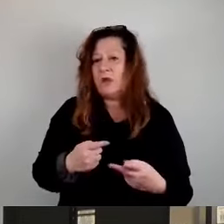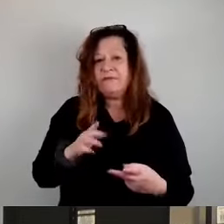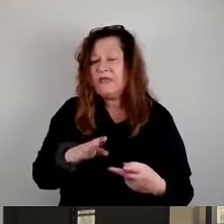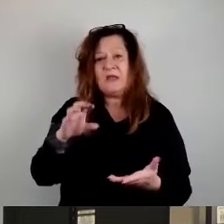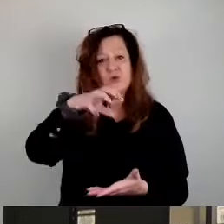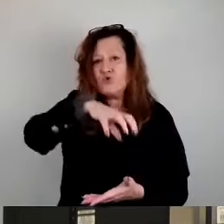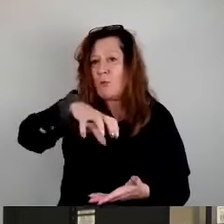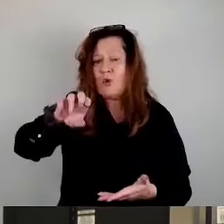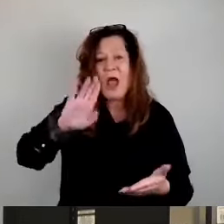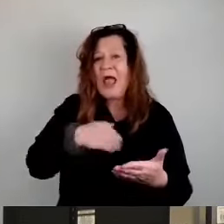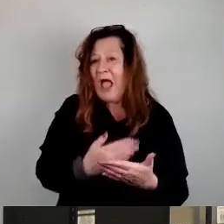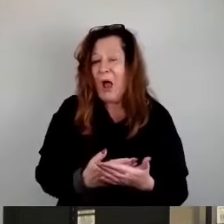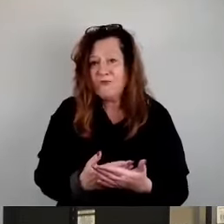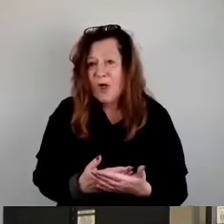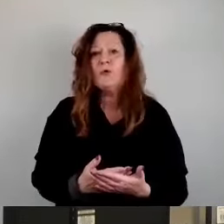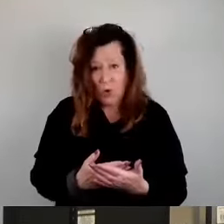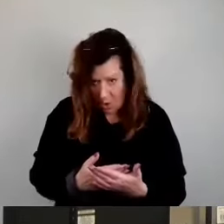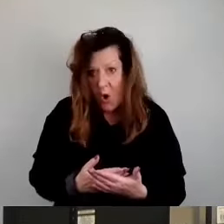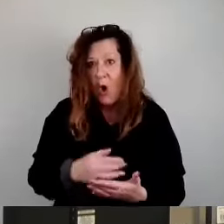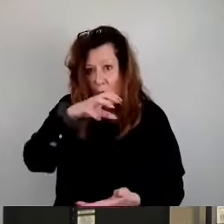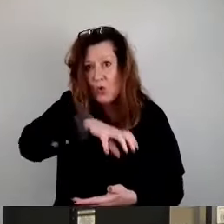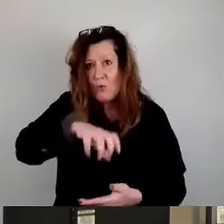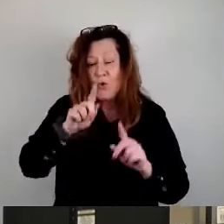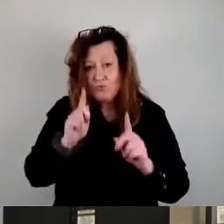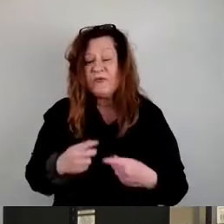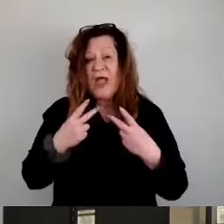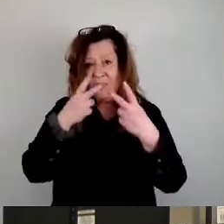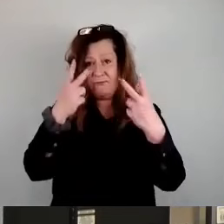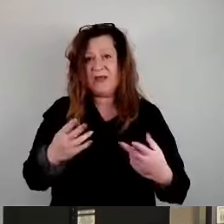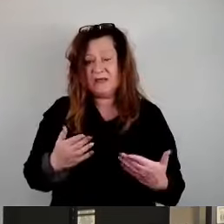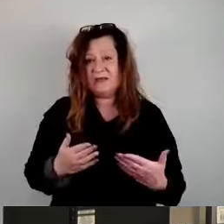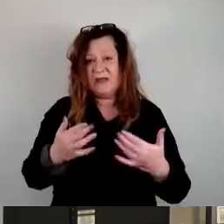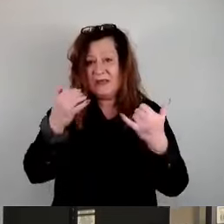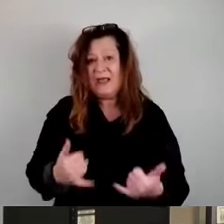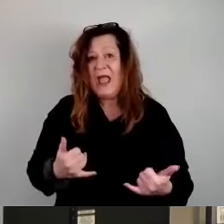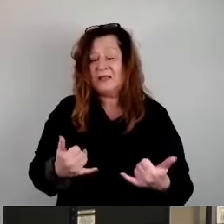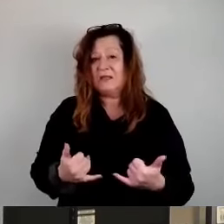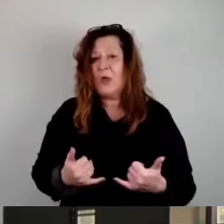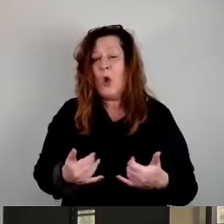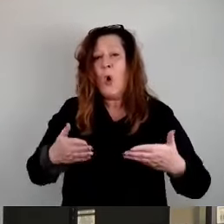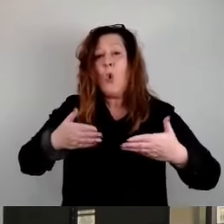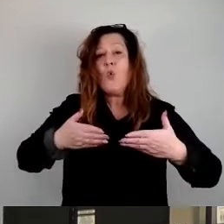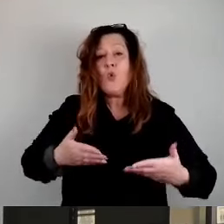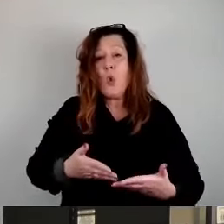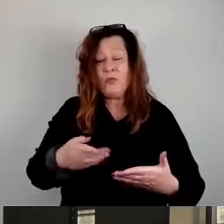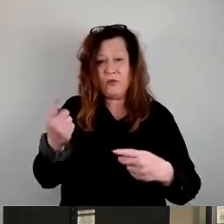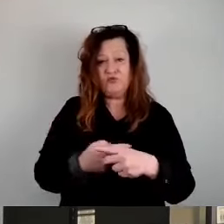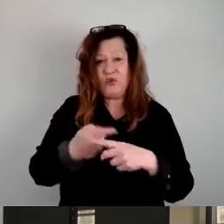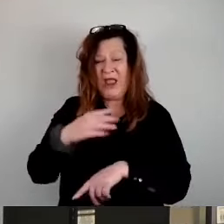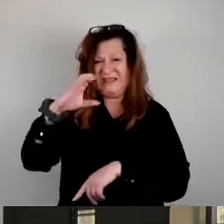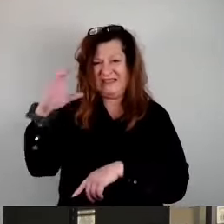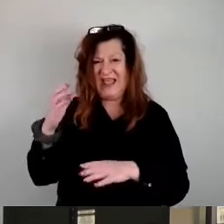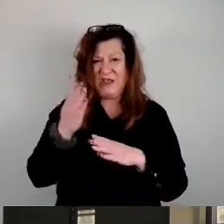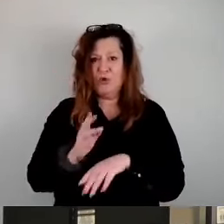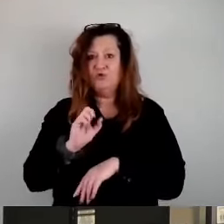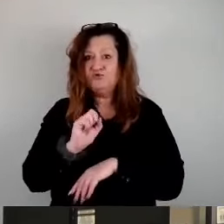ist es, denn unsere höheren Stellen haben uns jetzt die Grundsteuer C geschickt. Und ich bin mal sehr froh oder sehr gespannt